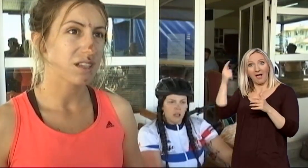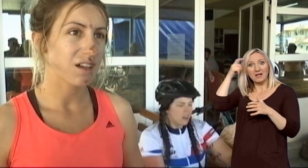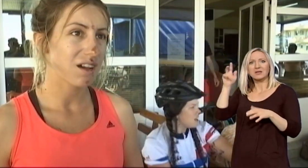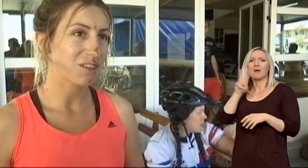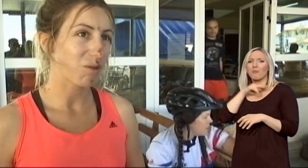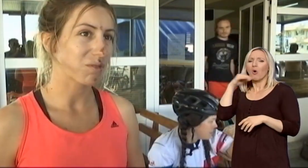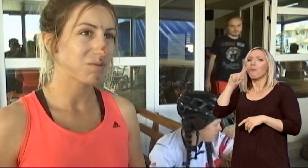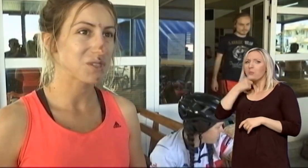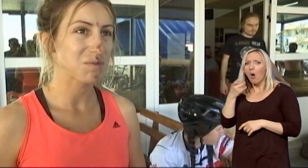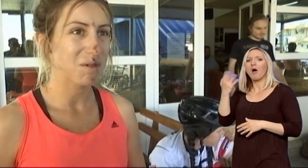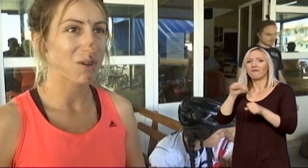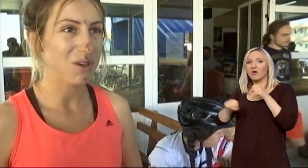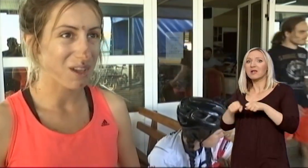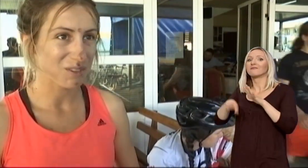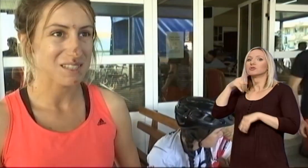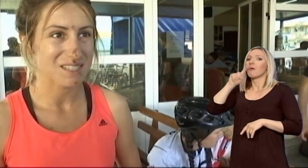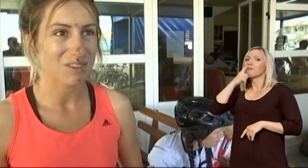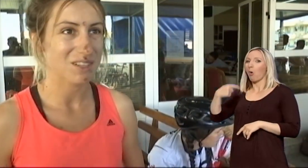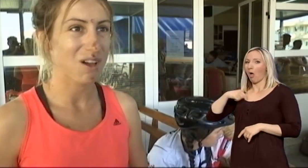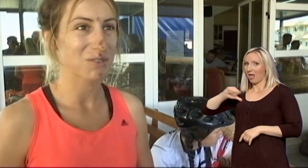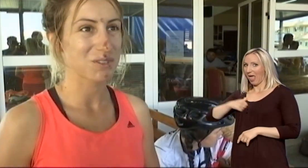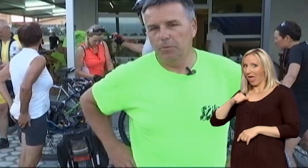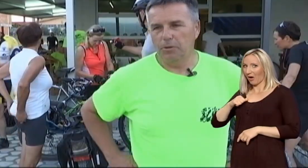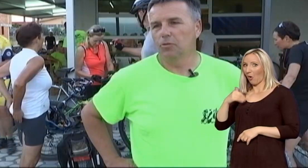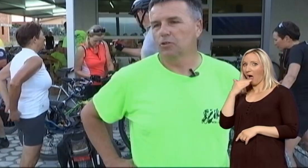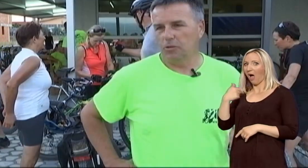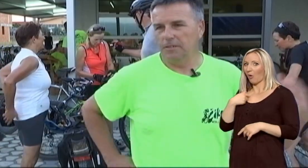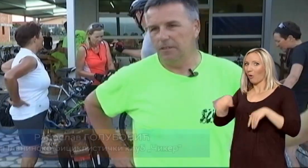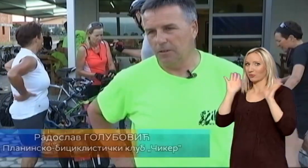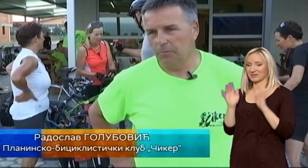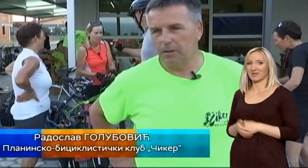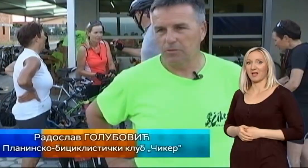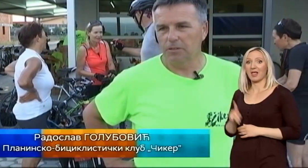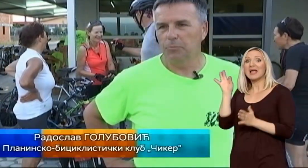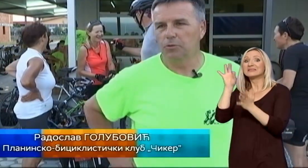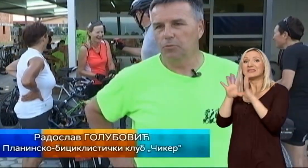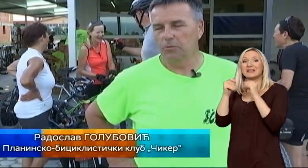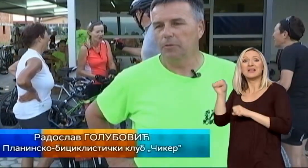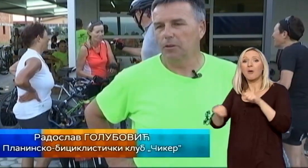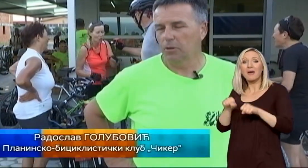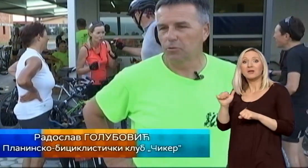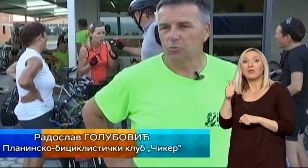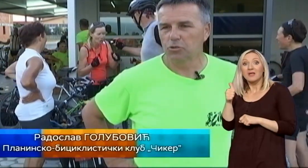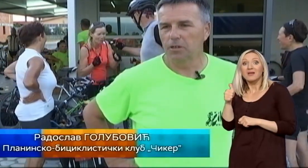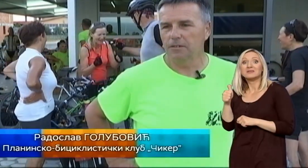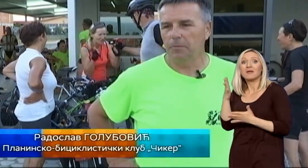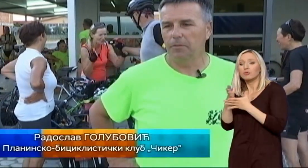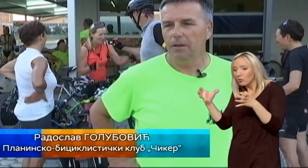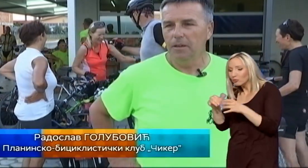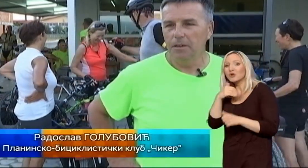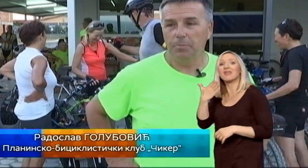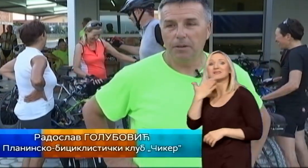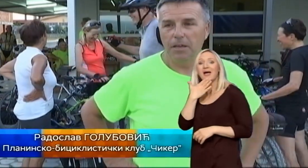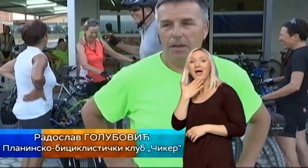sam vozila, ali dobro, više bi me boleo ego da sam se vozila u auto. Pored onoga što je cilj celog maratona da bude ujedno i veliko jedno druženje i